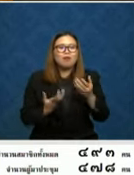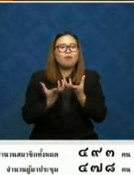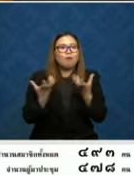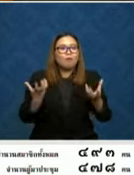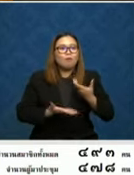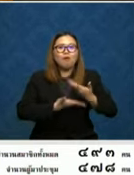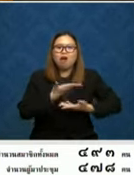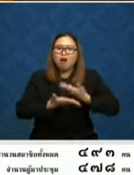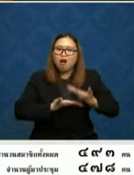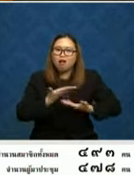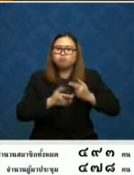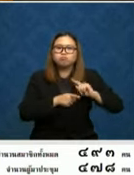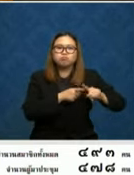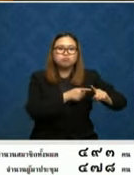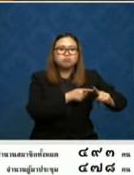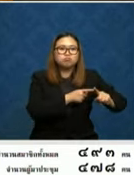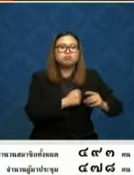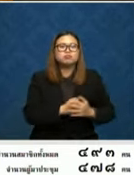งเอา